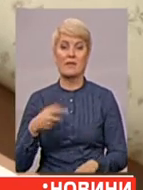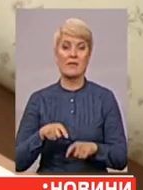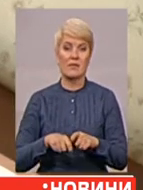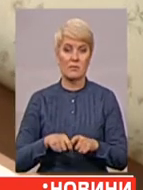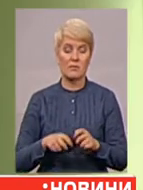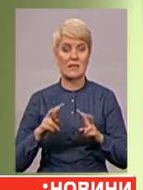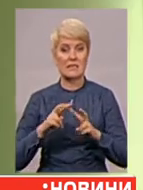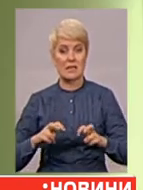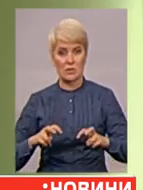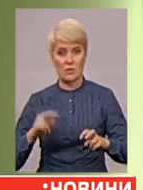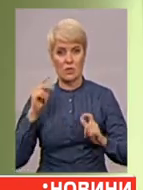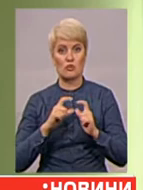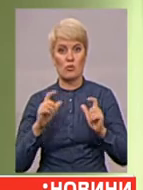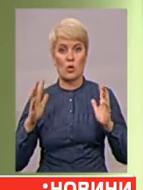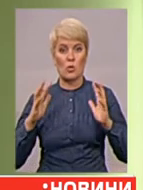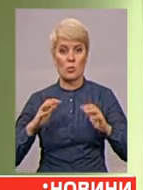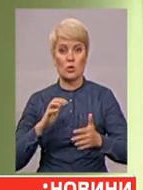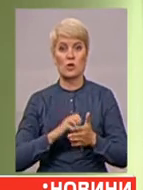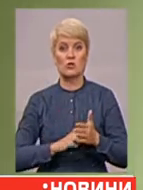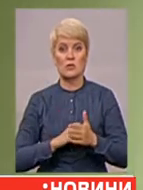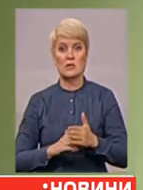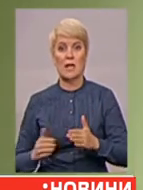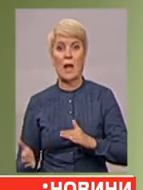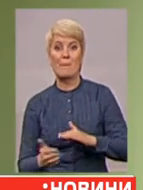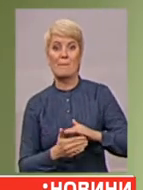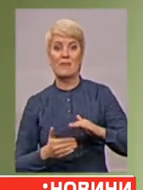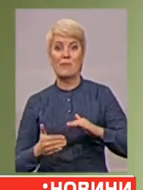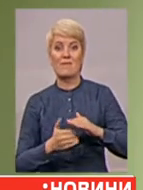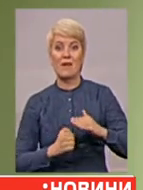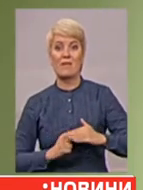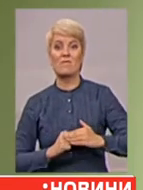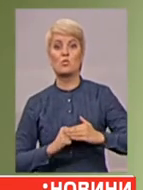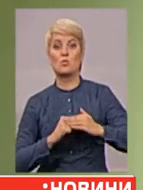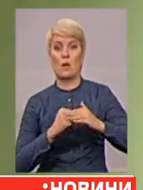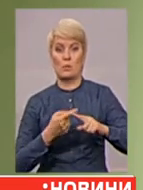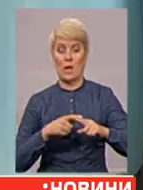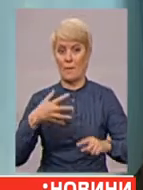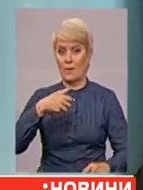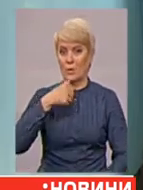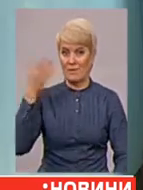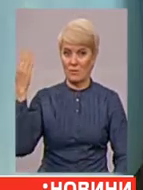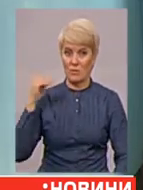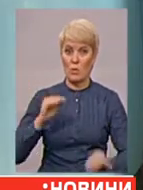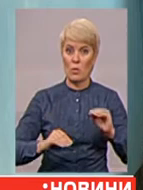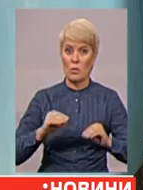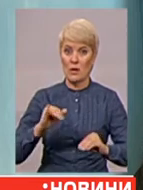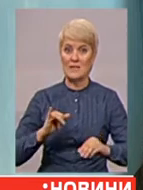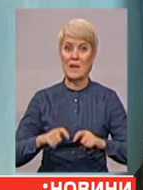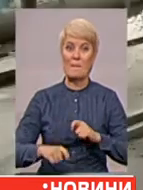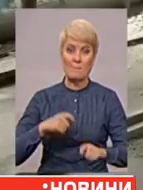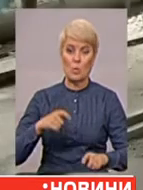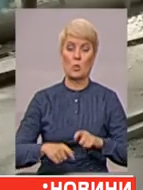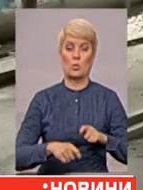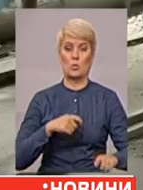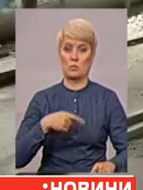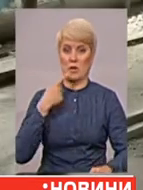експертиз з'ясували, школа руйнується через підмивання фундаменту, який ще півстоліття тому уклали з порушеннями, розповідає